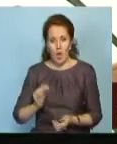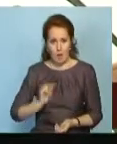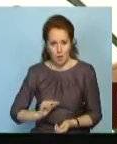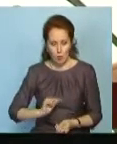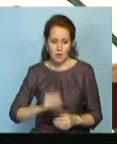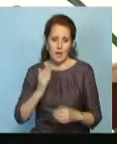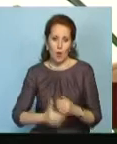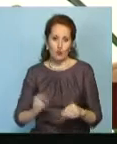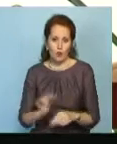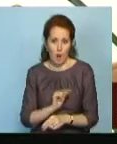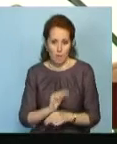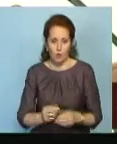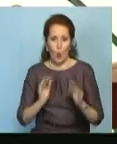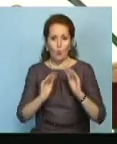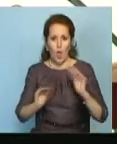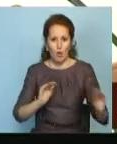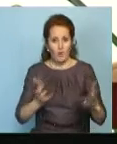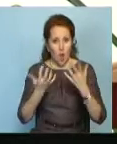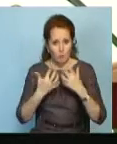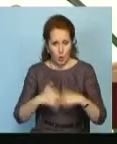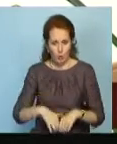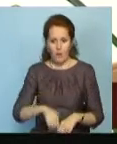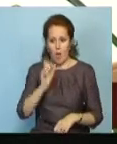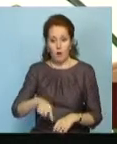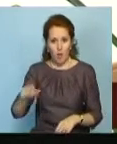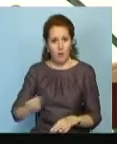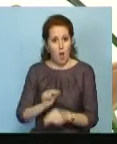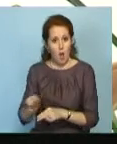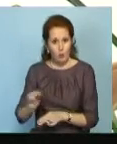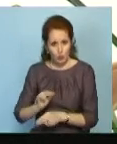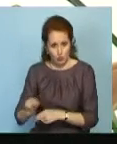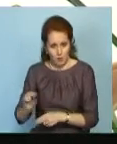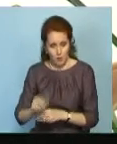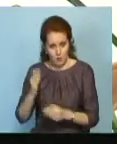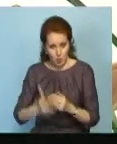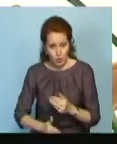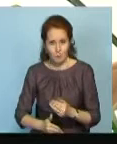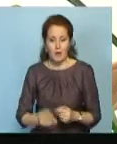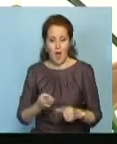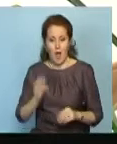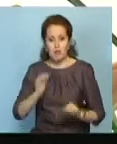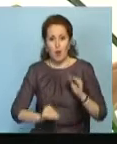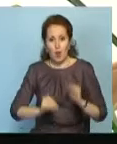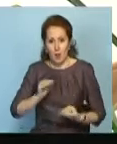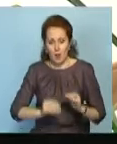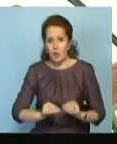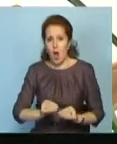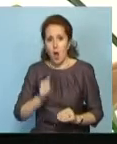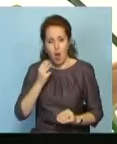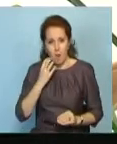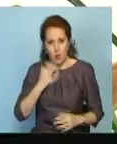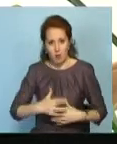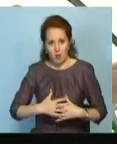установка оборудования. Прошли обучение кадры, которые будут заниматься вопросами экстракорпорального оплодотворения. Торжественное открытие